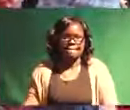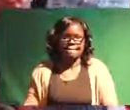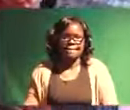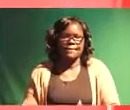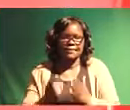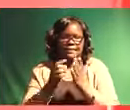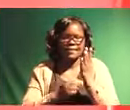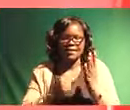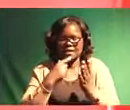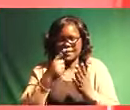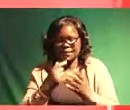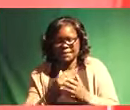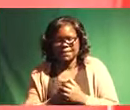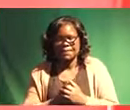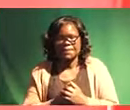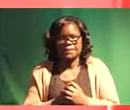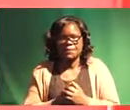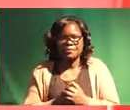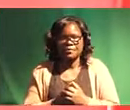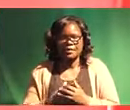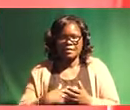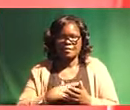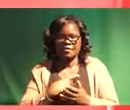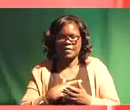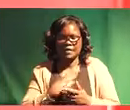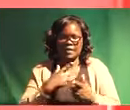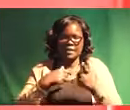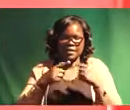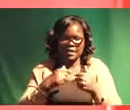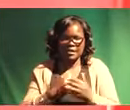Waswahili wanasema mgeni njoo